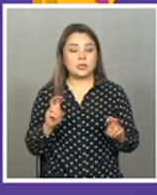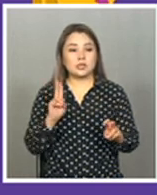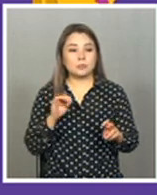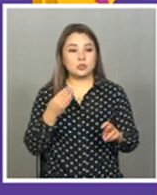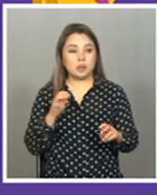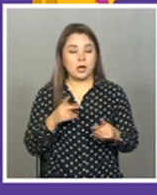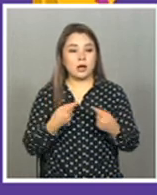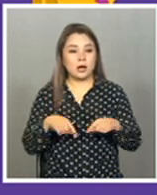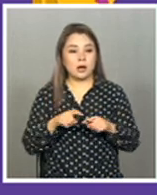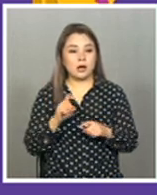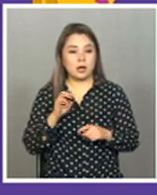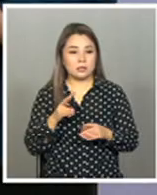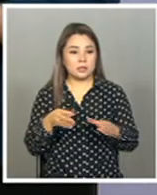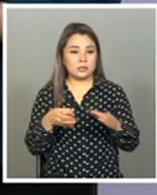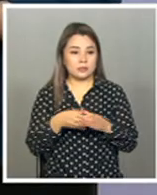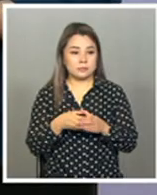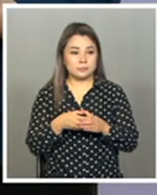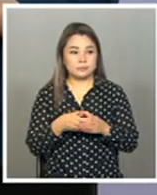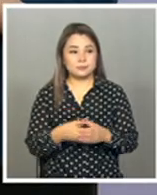қандығы.